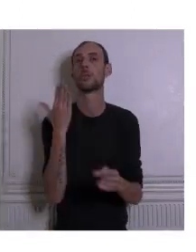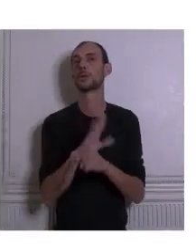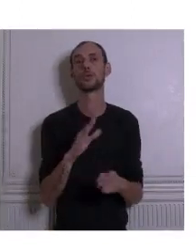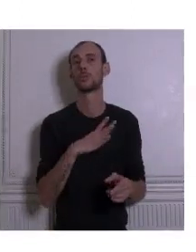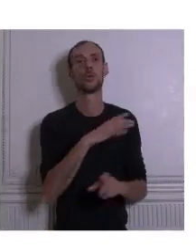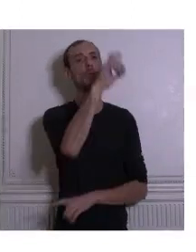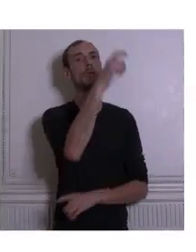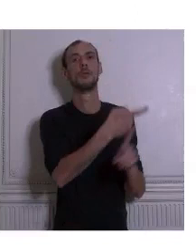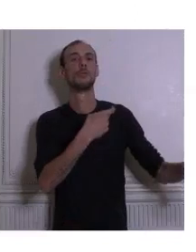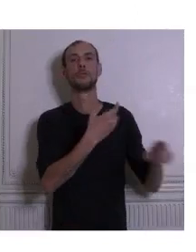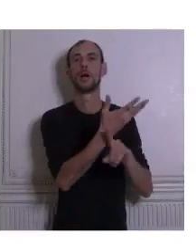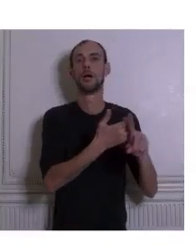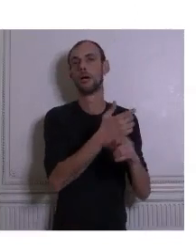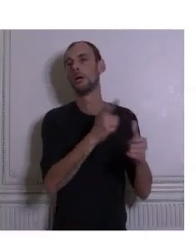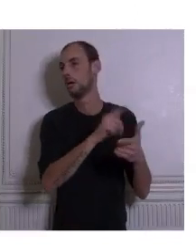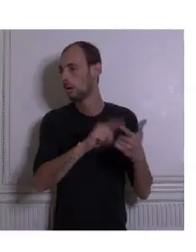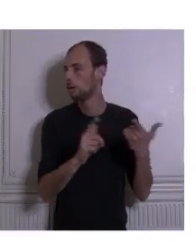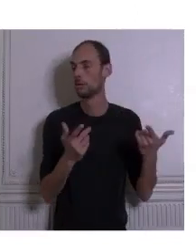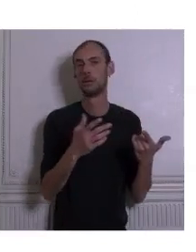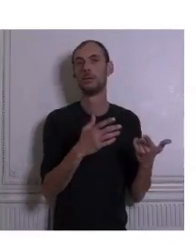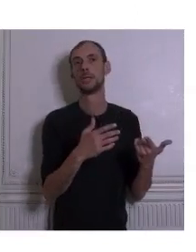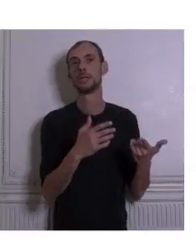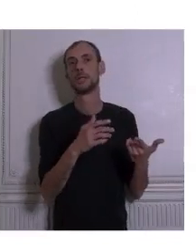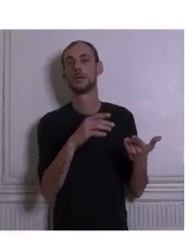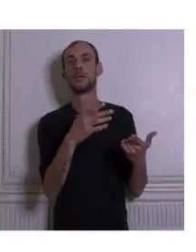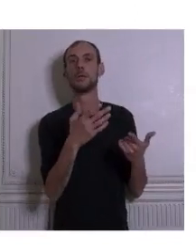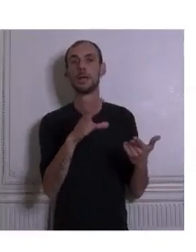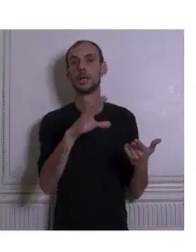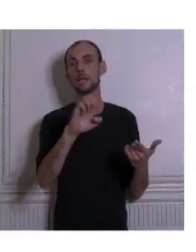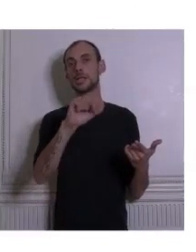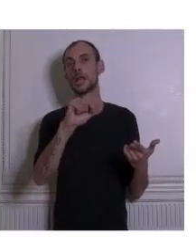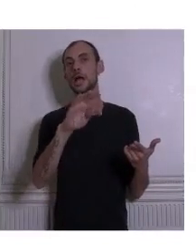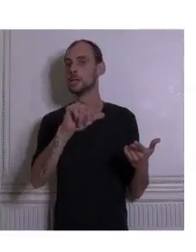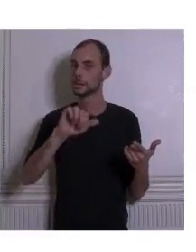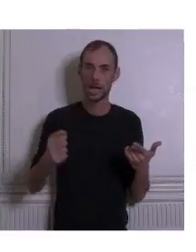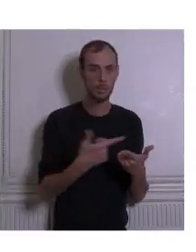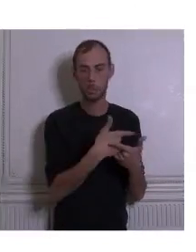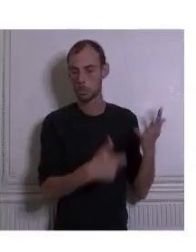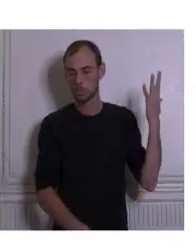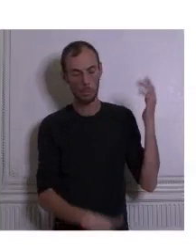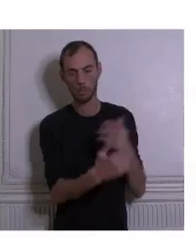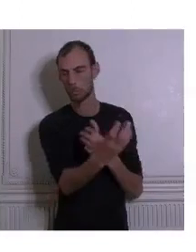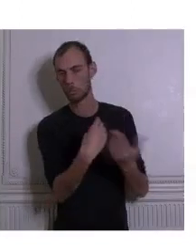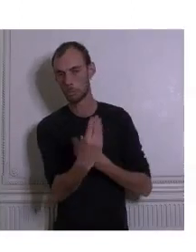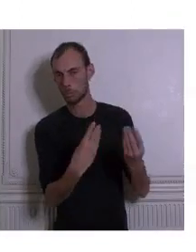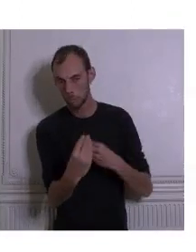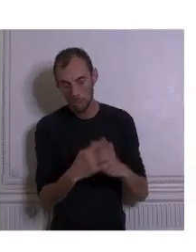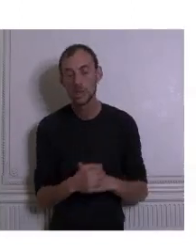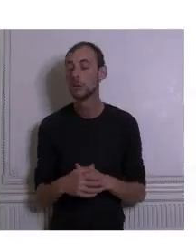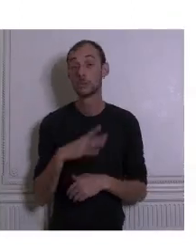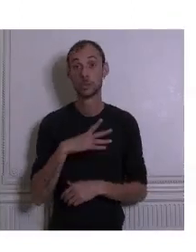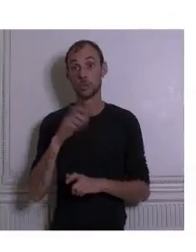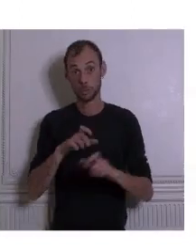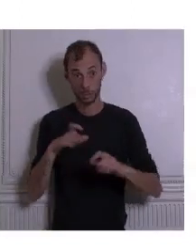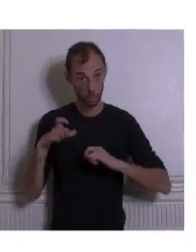qu'on n'avait pas eu la chance d'entendre vos propos, mais qui me hérissent toujours autant le poil. Je voudrais juste vous rappeler, ma chère collègue, que les